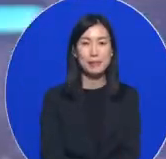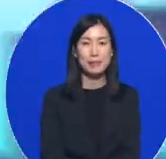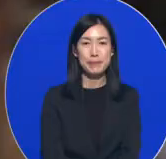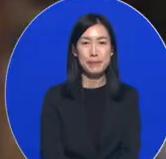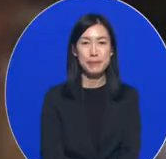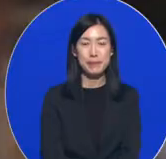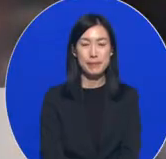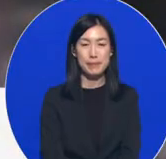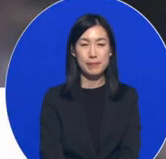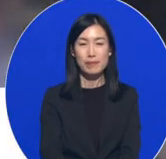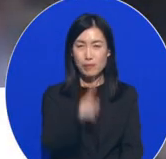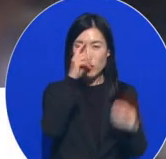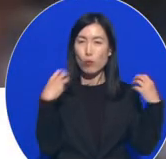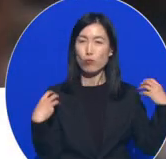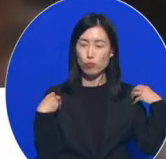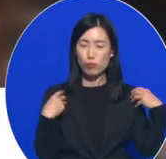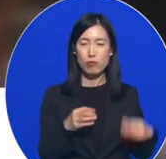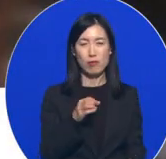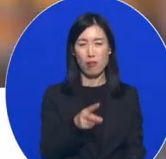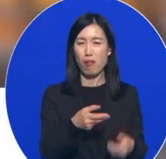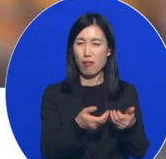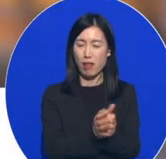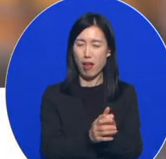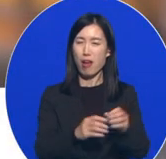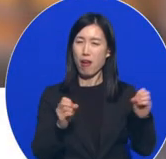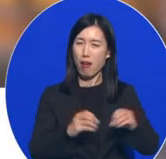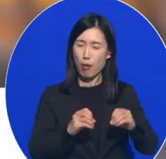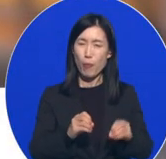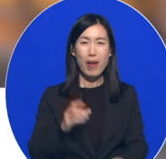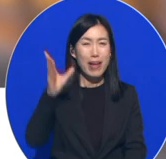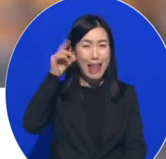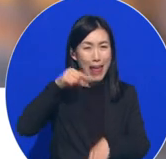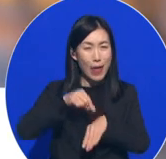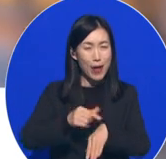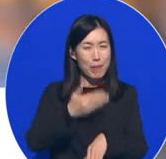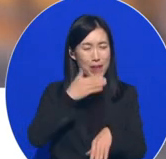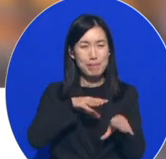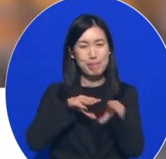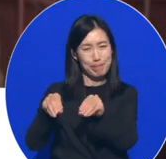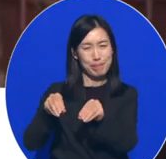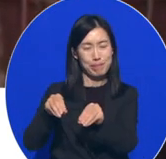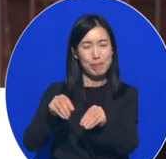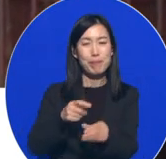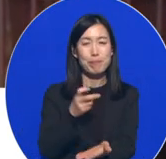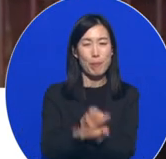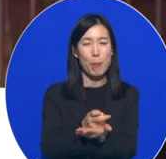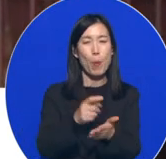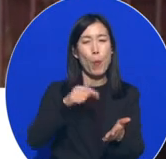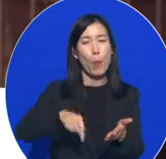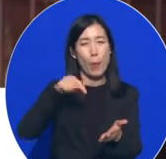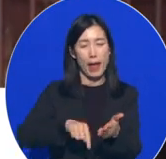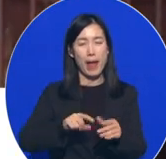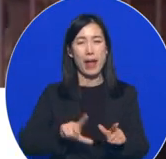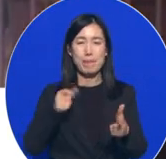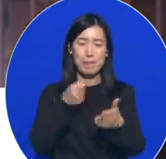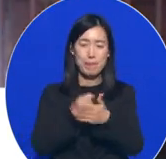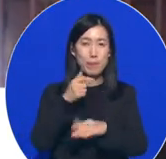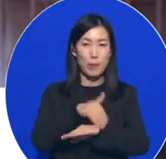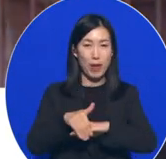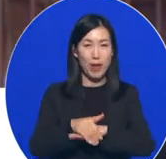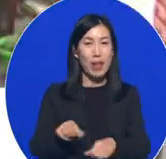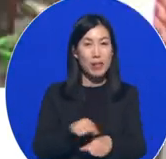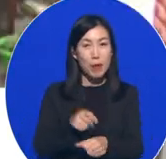전망했습니다 정부와 여당이 개식용 종식을 위한 특별법 재정을 올해 안에 추진하기로 했습니다 특별법이